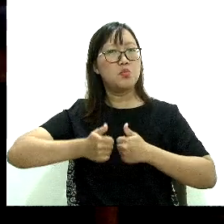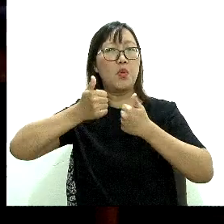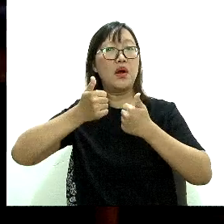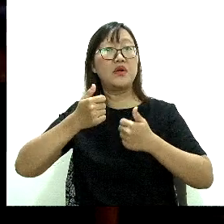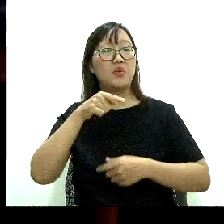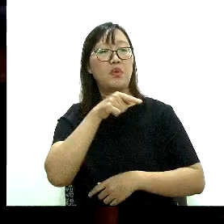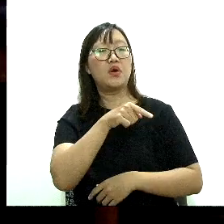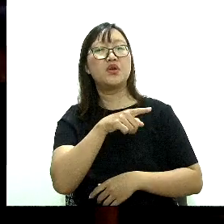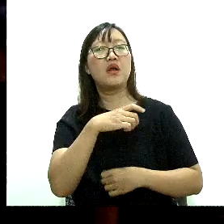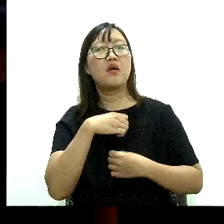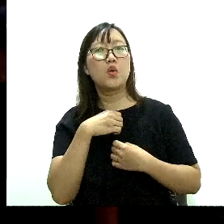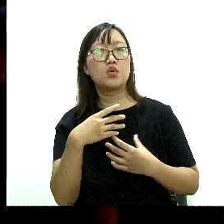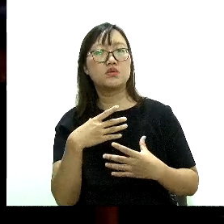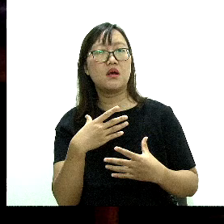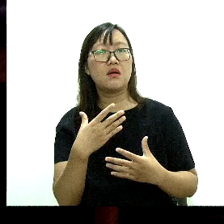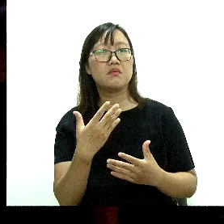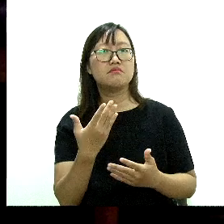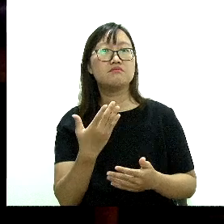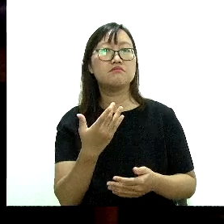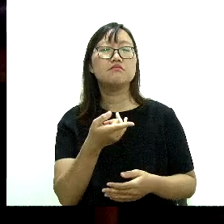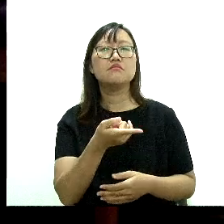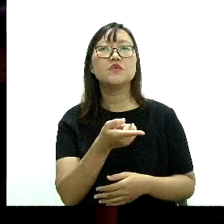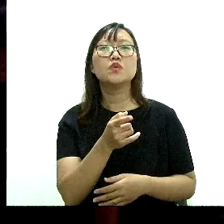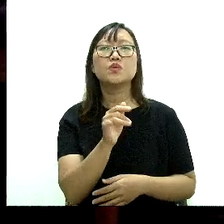nenek moyang sejak dahulu.